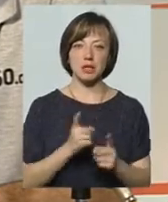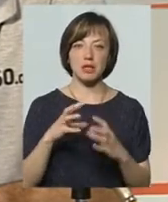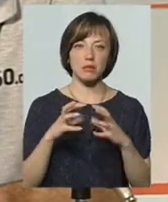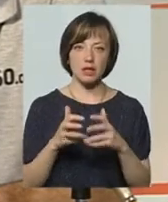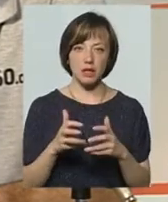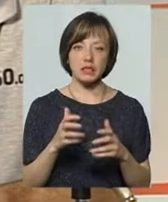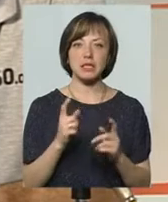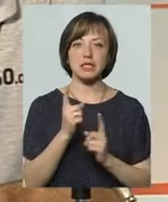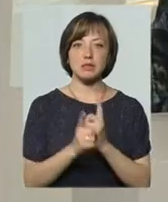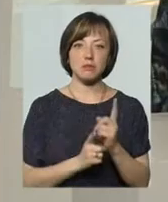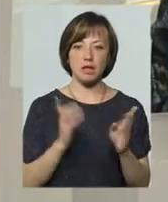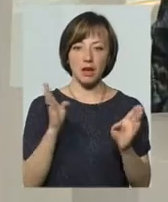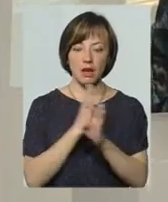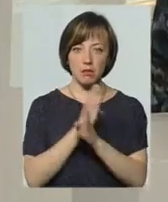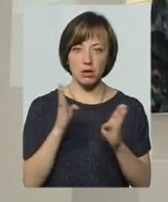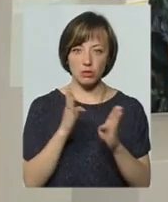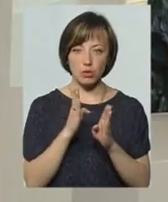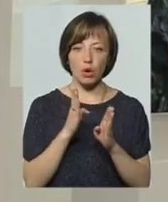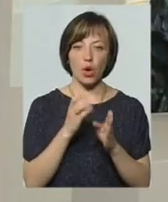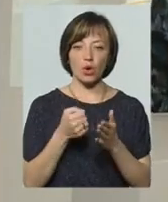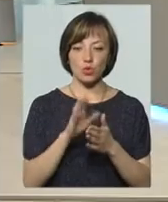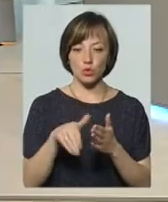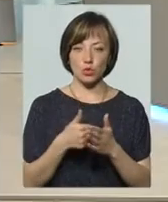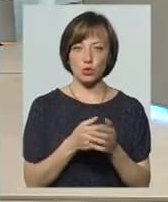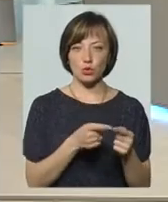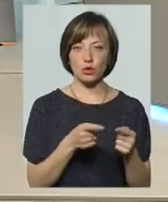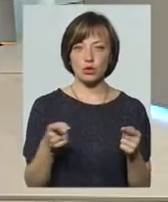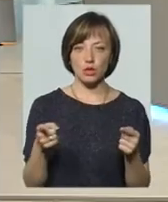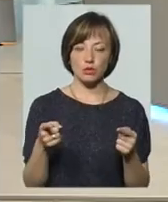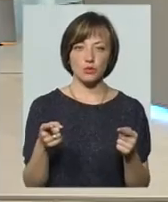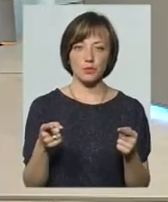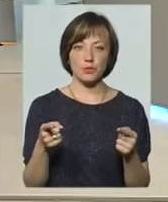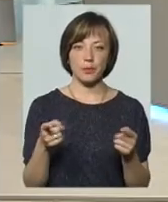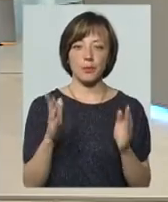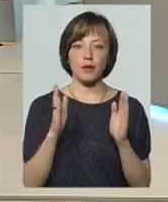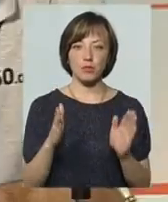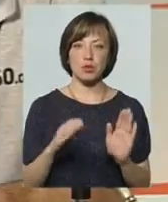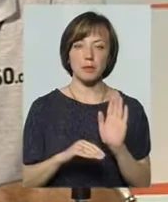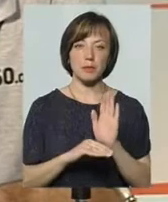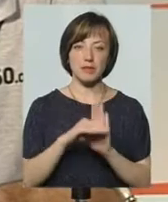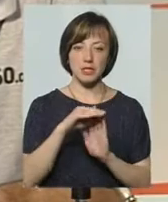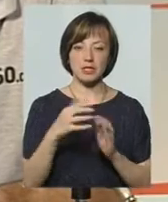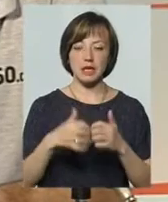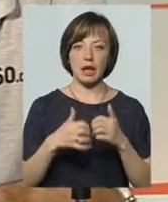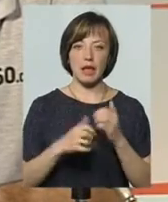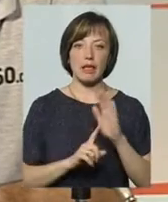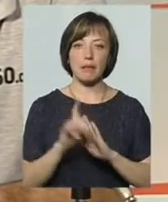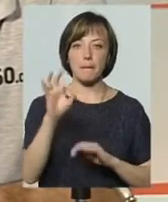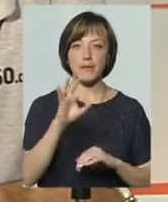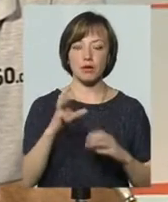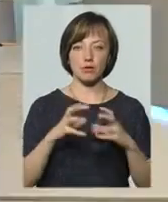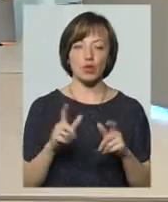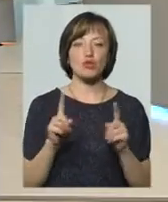тобто зміна клімату, так, до цього часу буде підвищуватись середня температура на нашій планеті. І